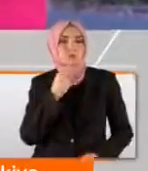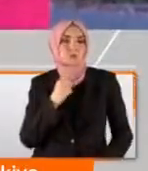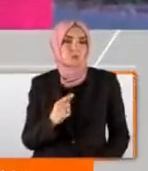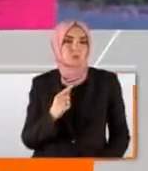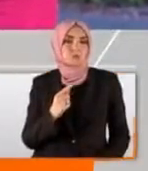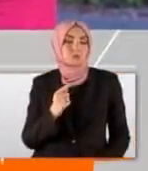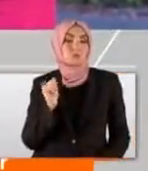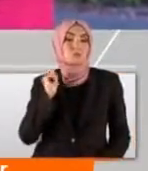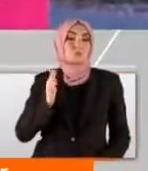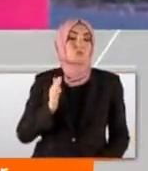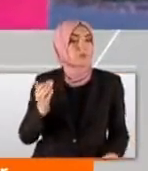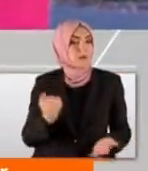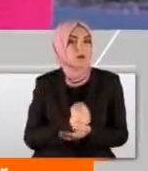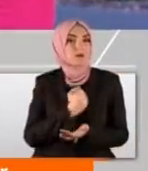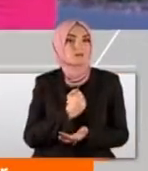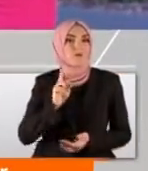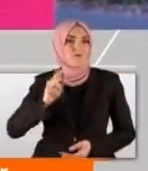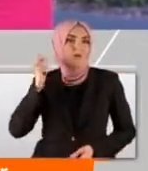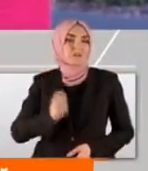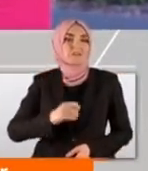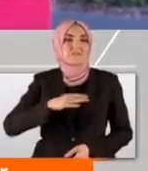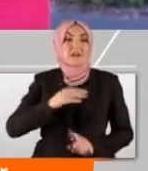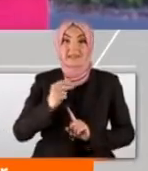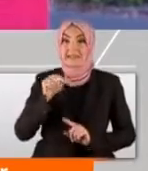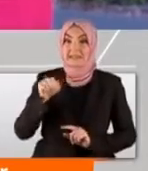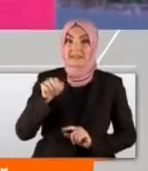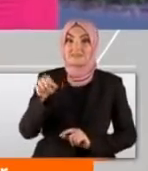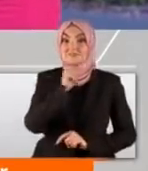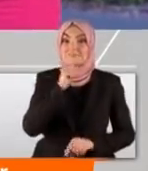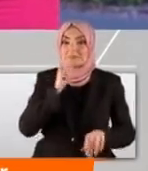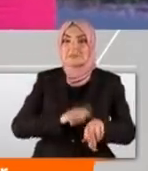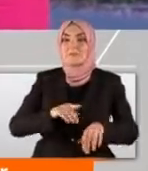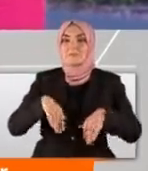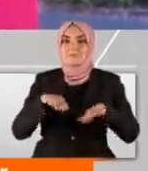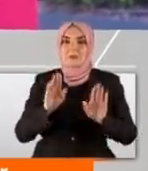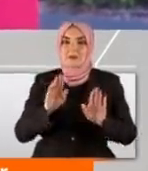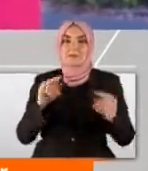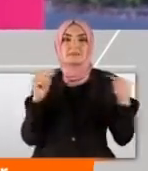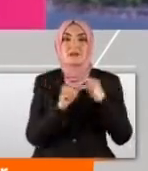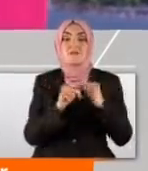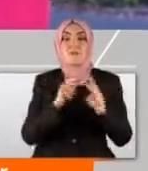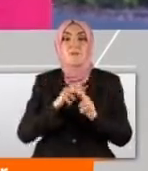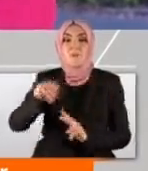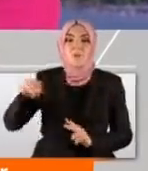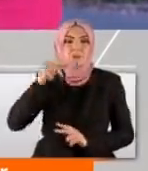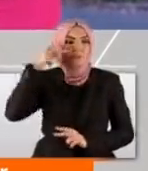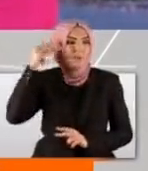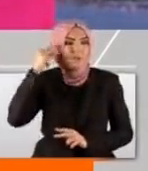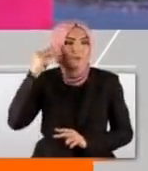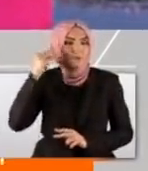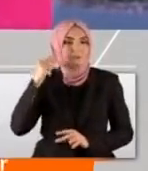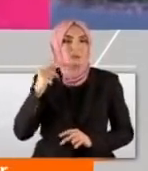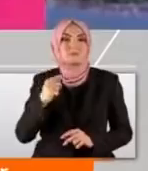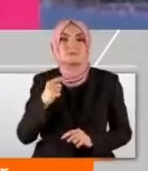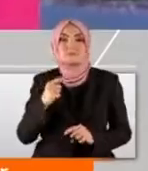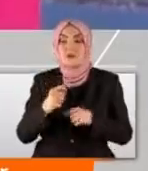kazanç vaat eden o ilanlara aldanmayın. Çünkü trafik polisleri korsan avında. Öyle ki bir müşteri gibi aracınıza binip